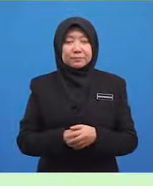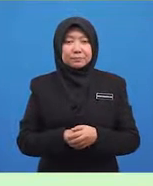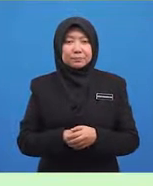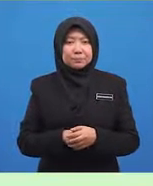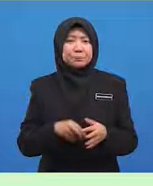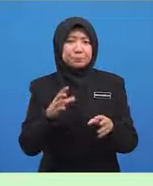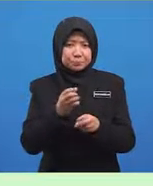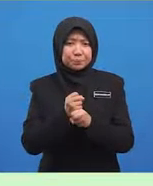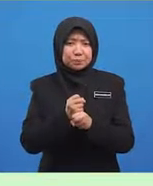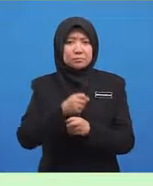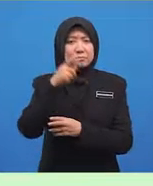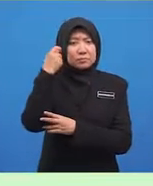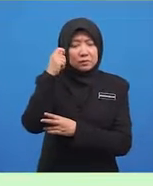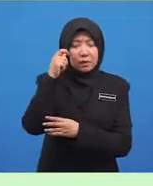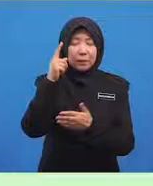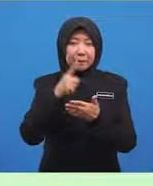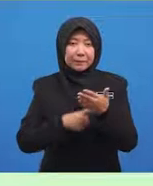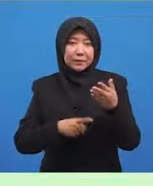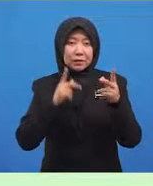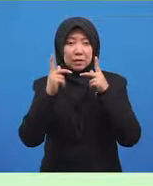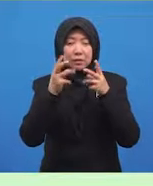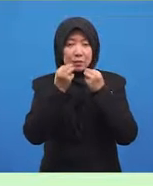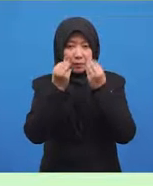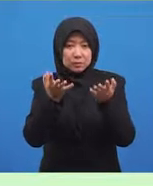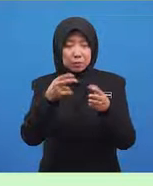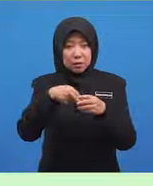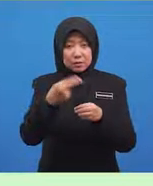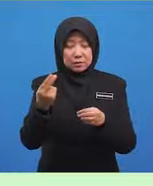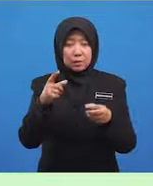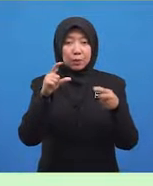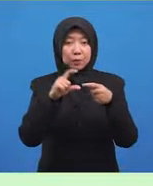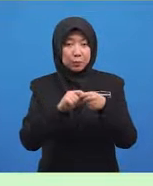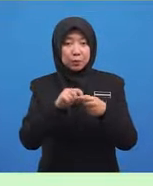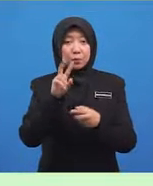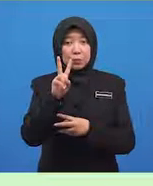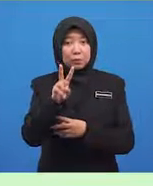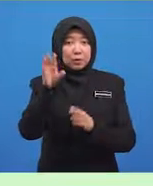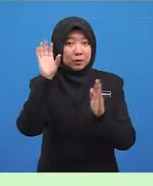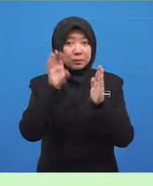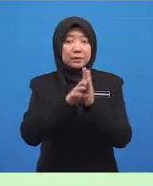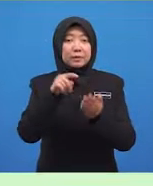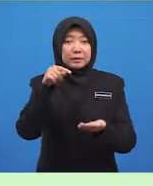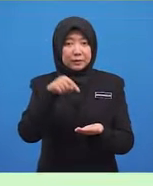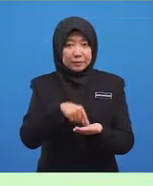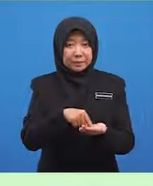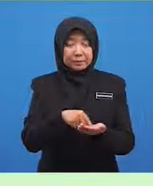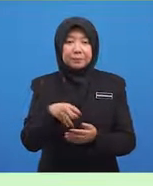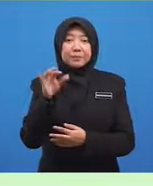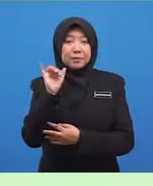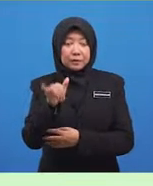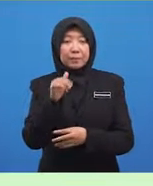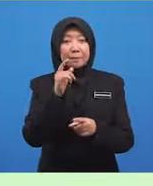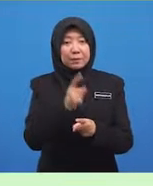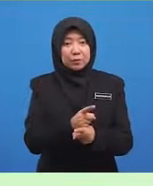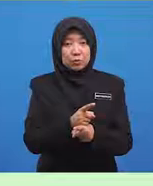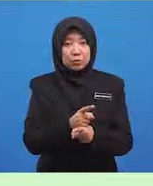Dapatkah kamu teka apakah kata majmuk yang terhasil daripada gabungan dua gambar ini? Ya,